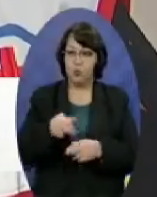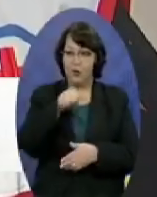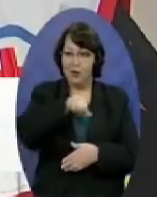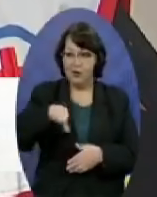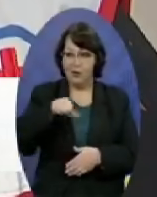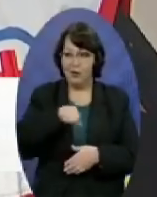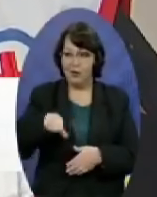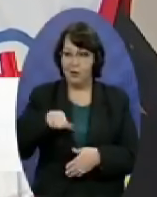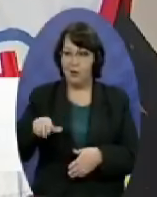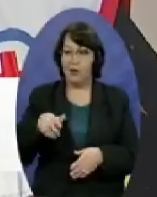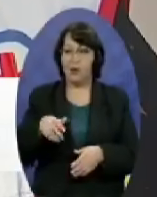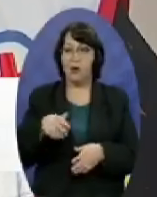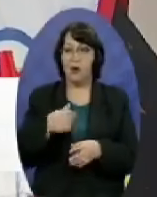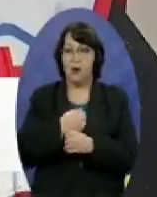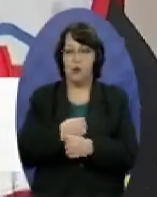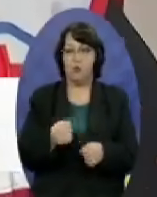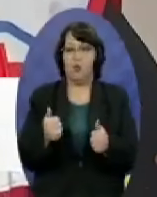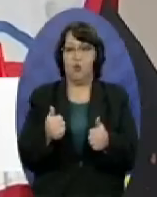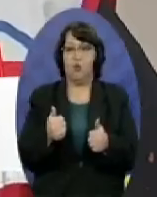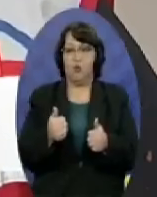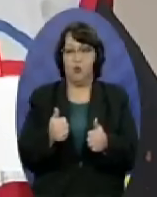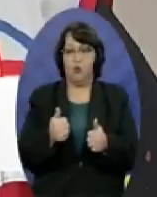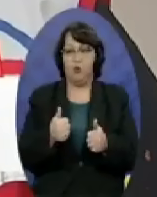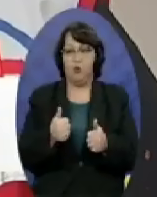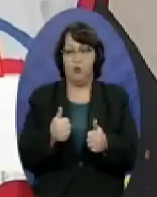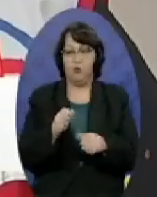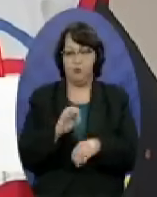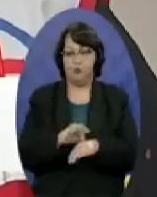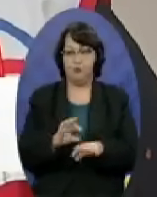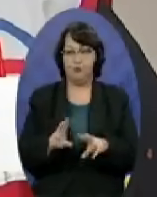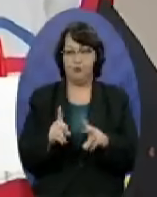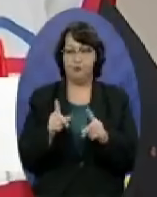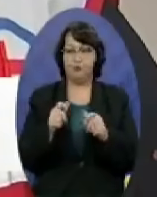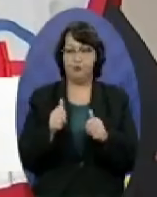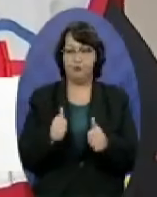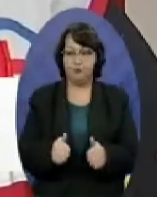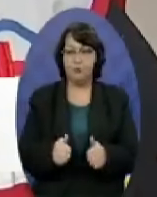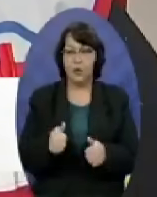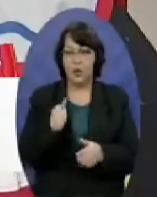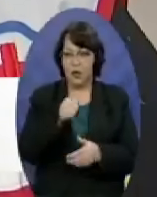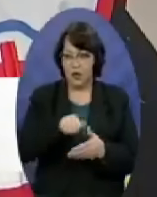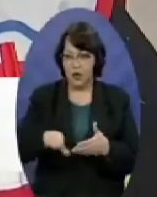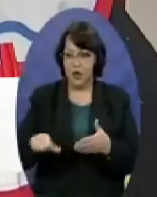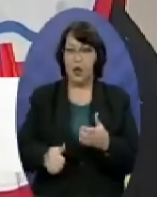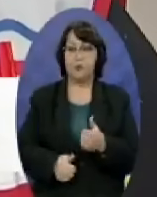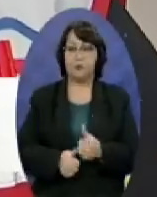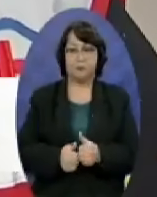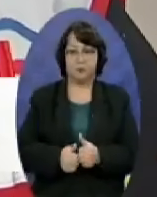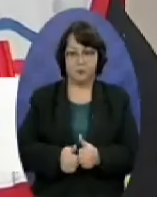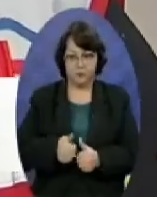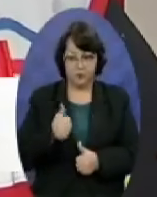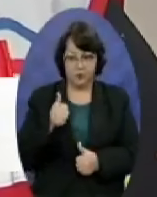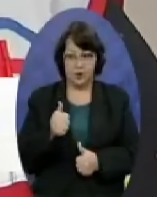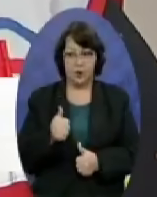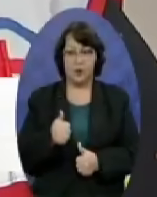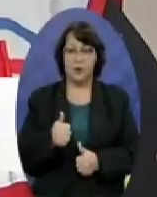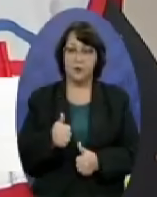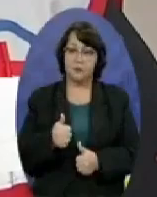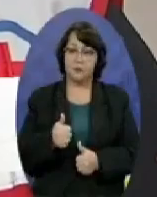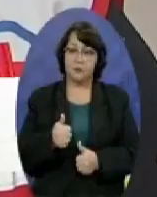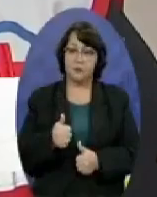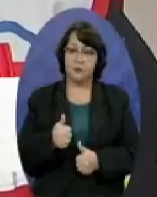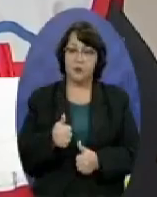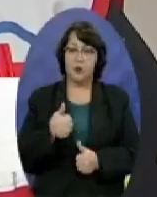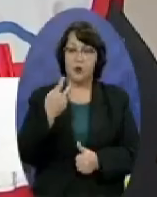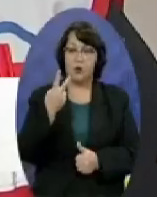ахалж удирдах хийсэн байгаа. Тэгээ энэ хүүхдүүдийг бол бидний тайлбарлахтаа бол хагалгаа амжилттай сайн болсон.